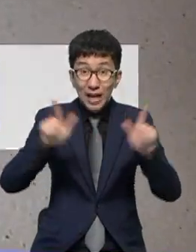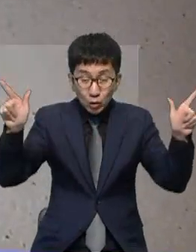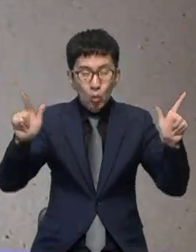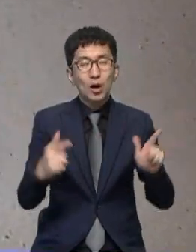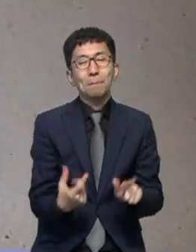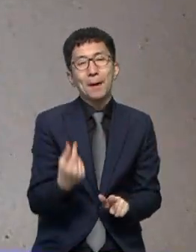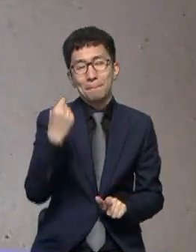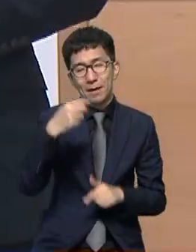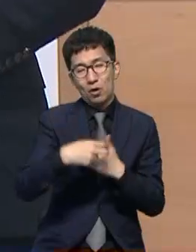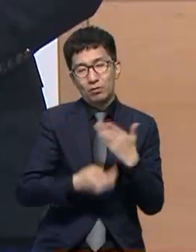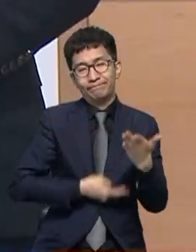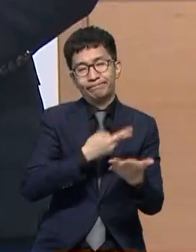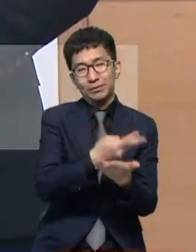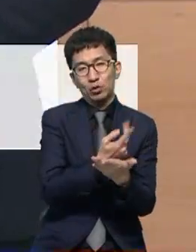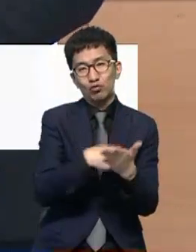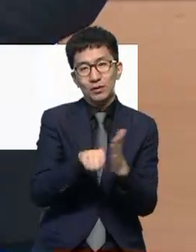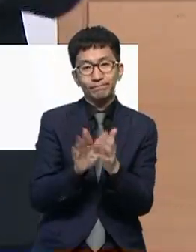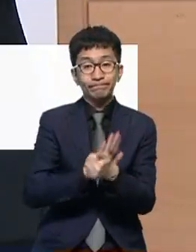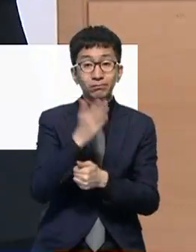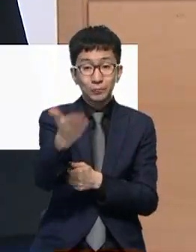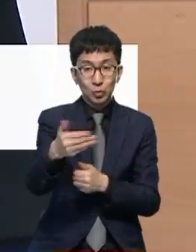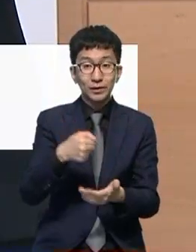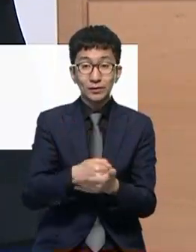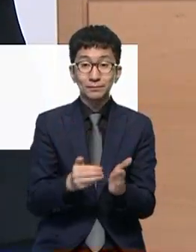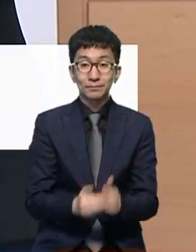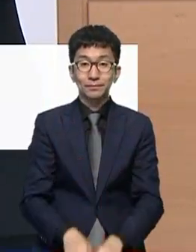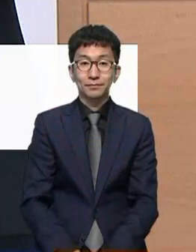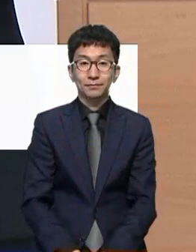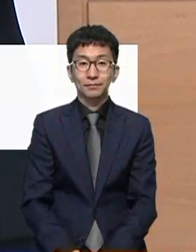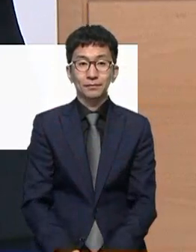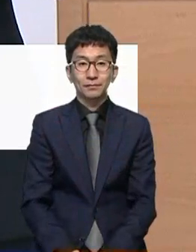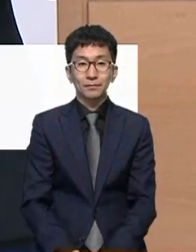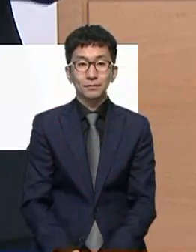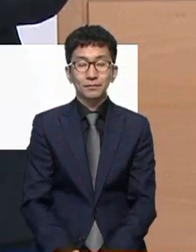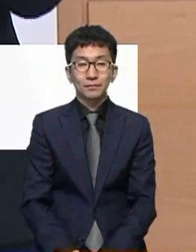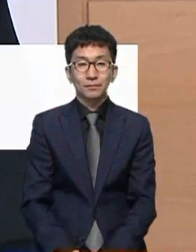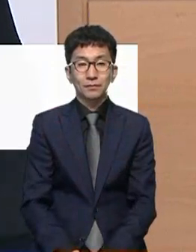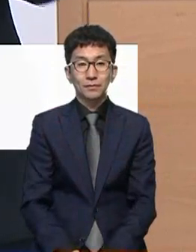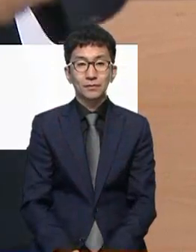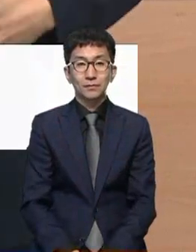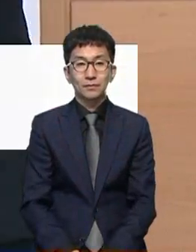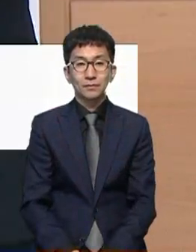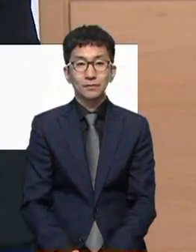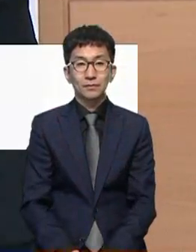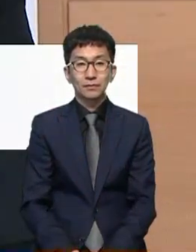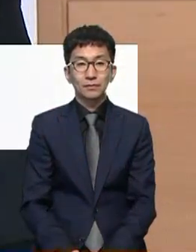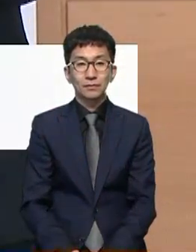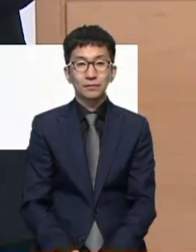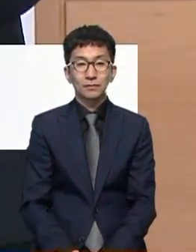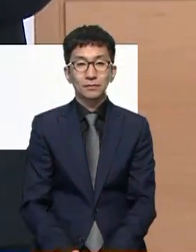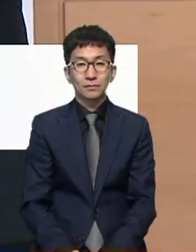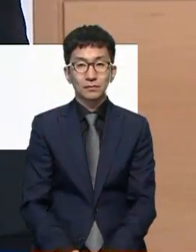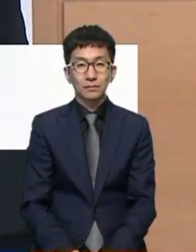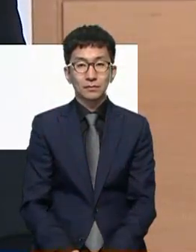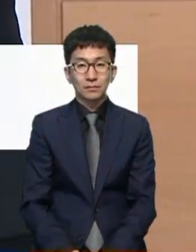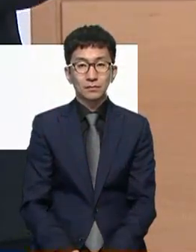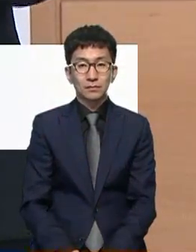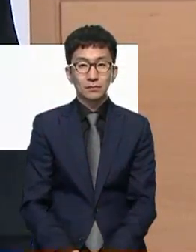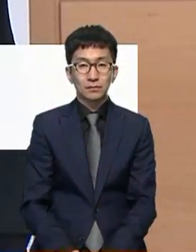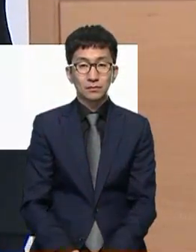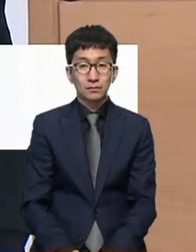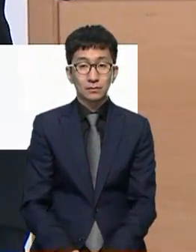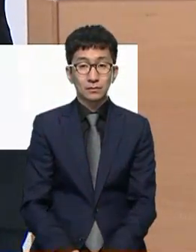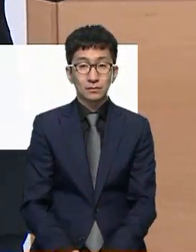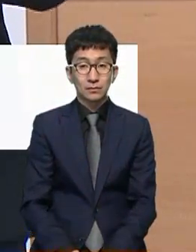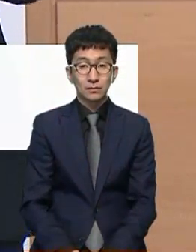배정받도록 했습니다. 주말에 신속한 입원 치료가 필요한 경우가 상당수 있었습니다. 수도권 주말 당직